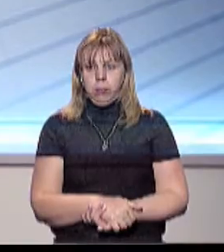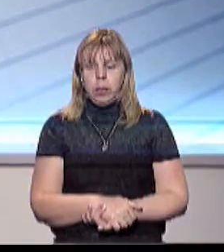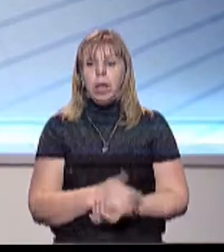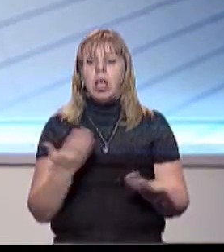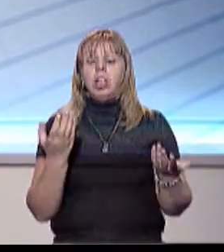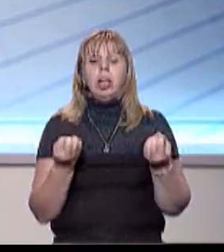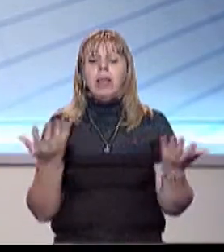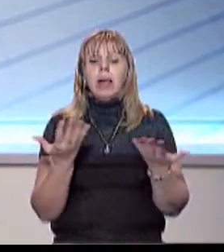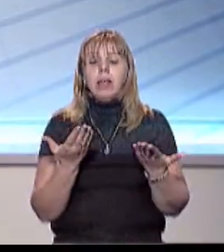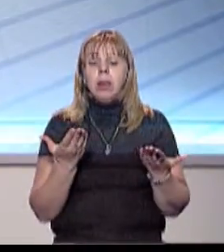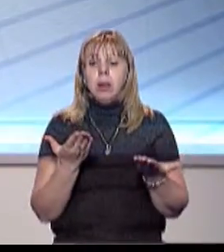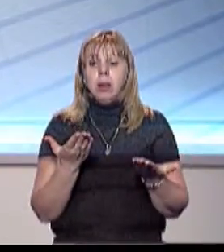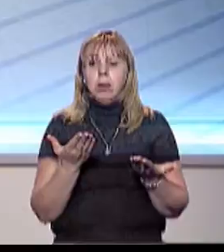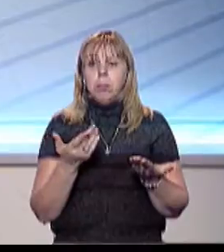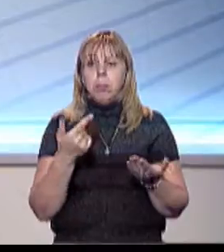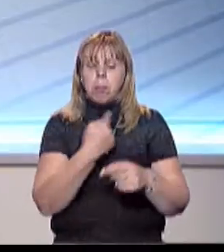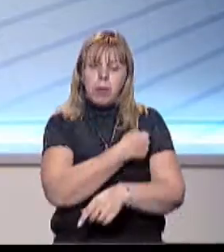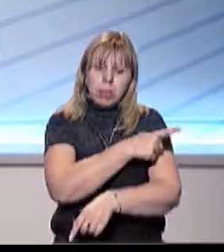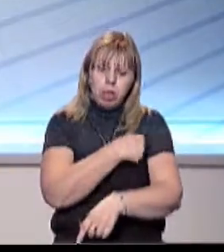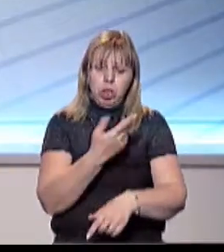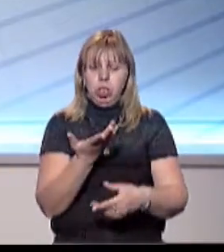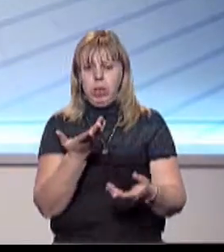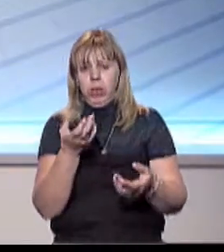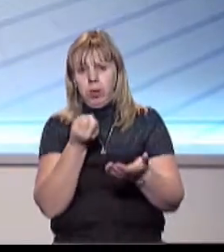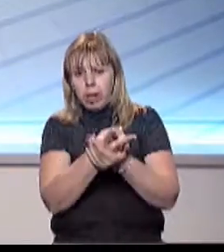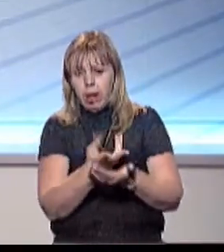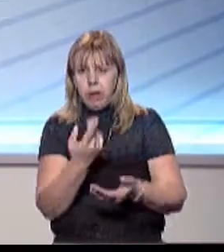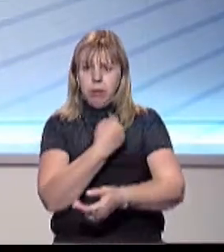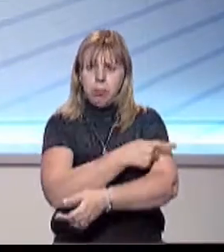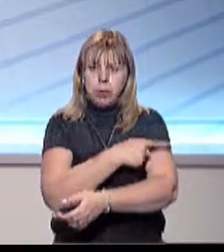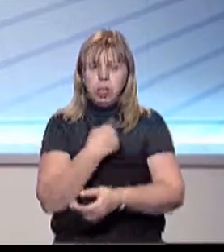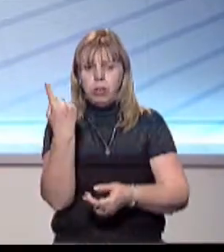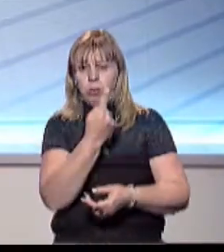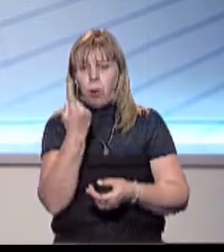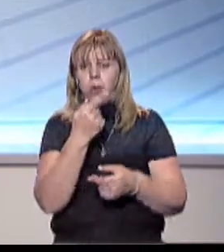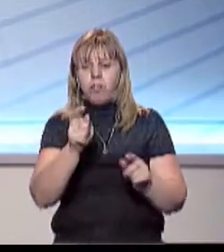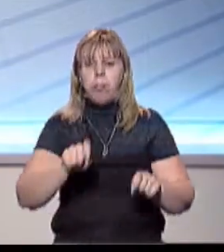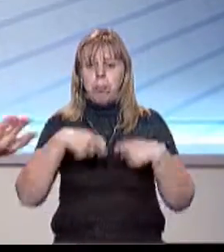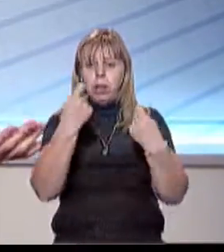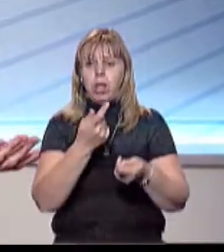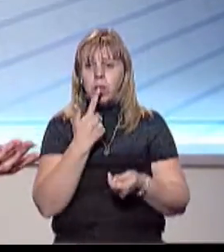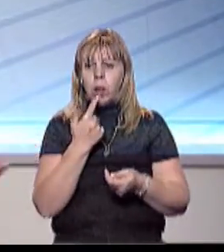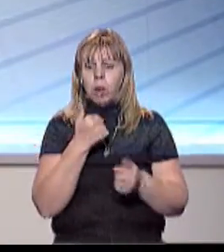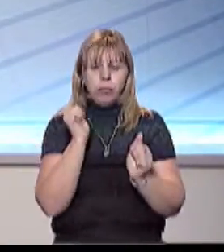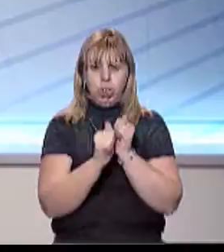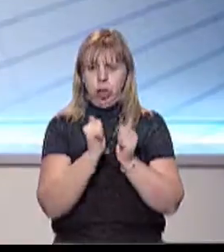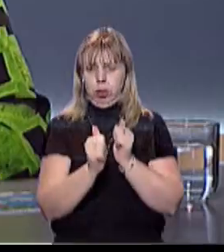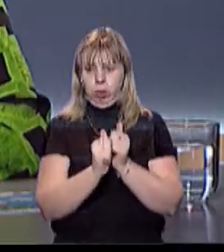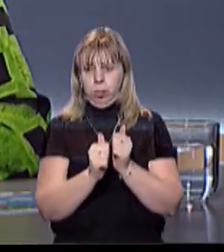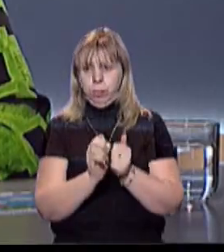В які ще відділення медичні заклади, медичних закладів області ви передаєте кров